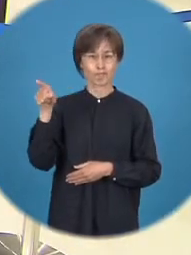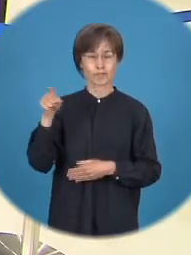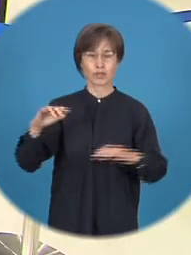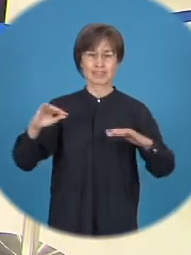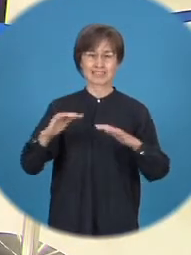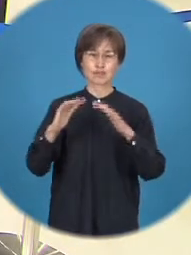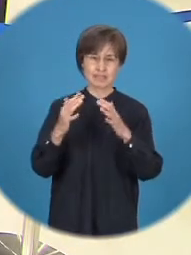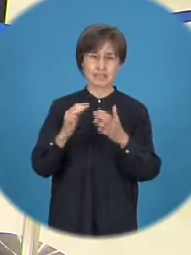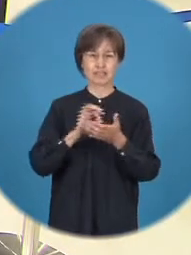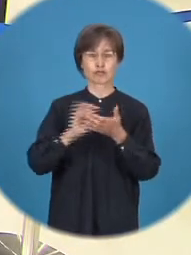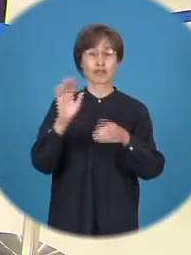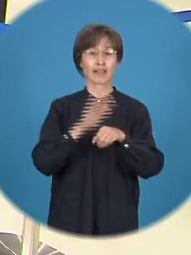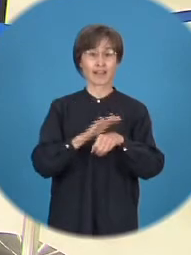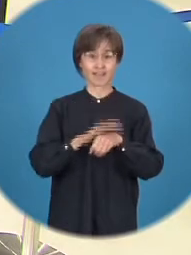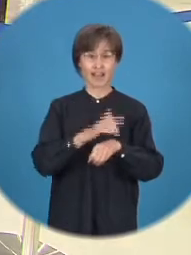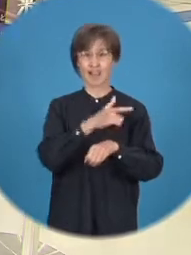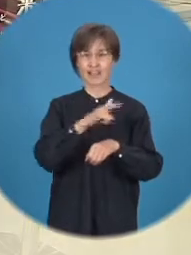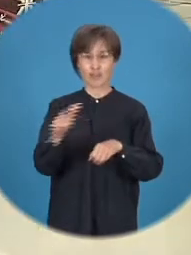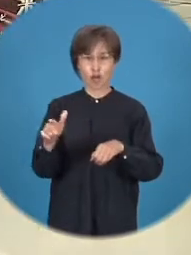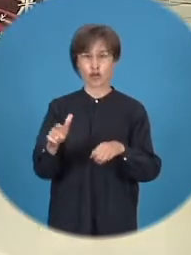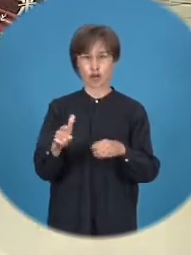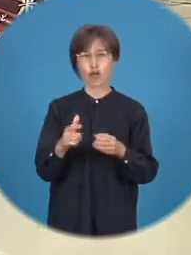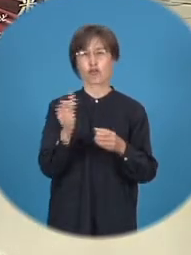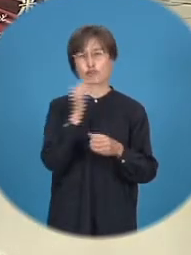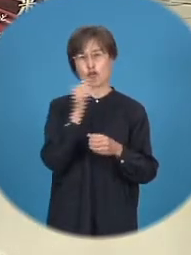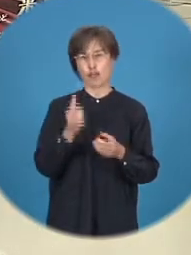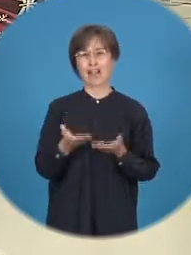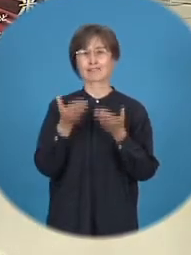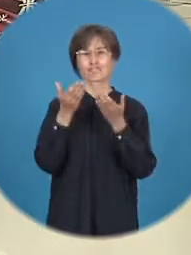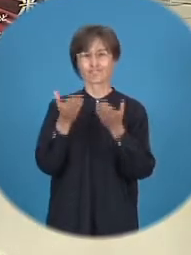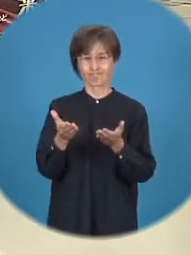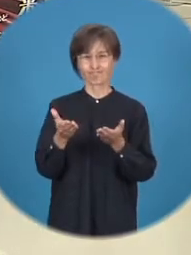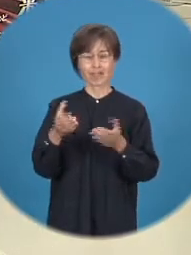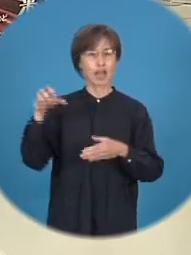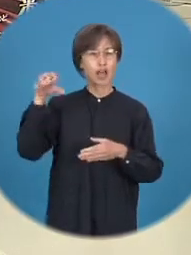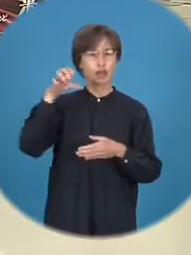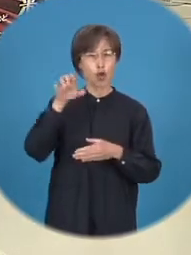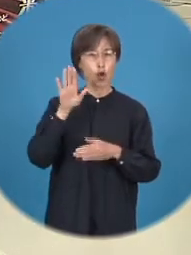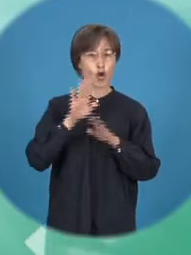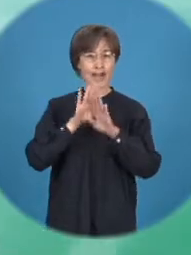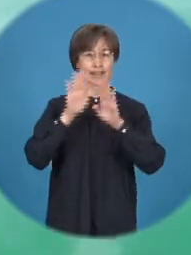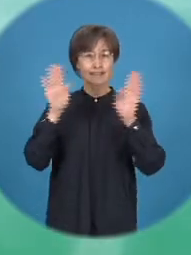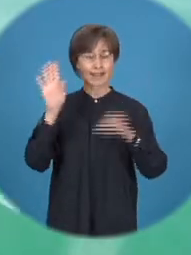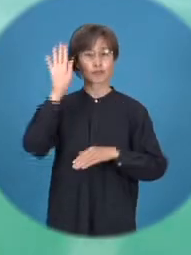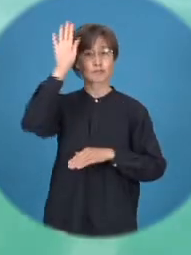などについて紹介する企画展、ドローンが開く未来を開催しています。